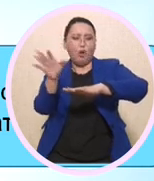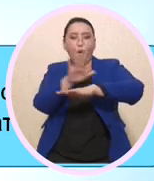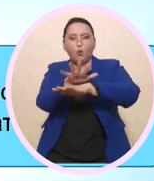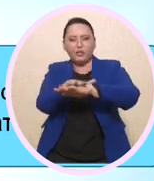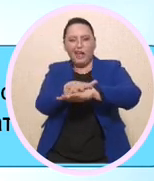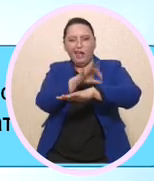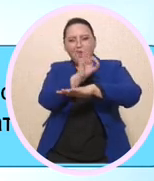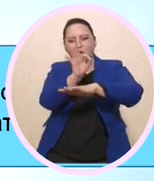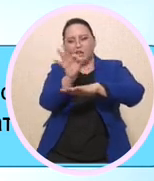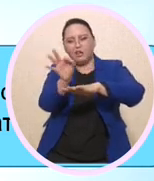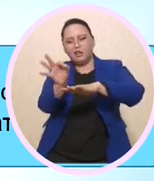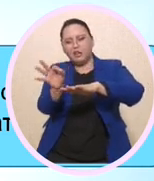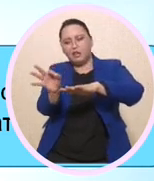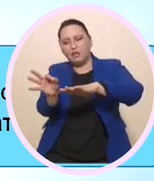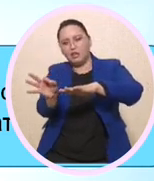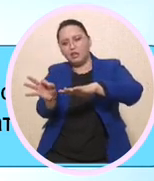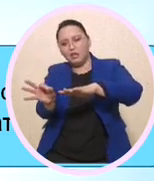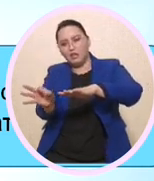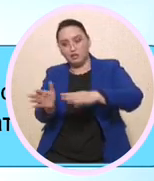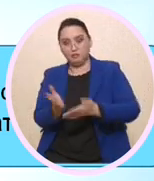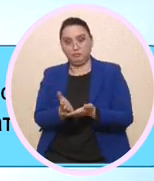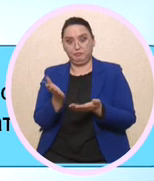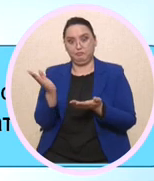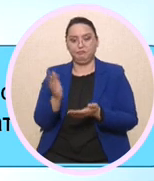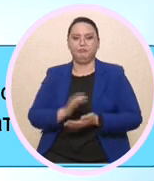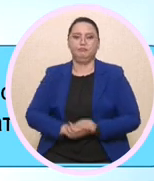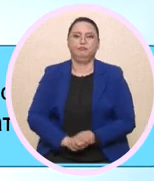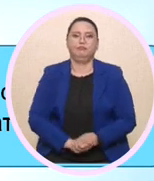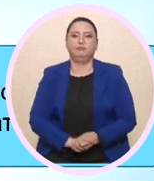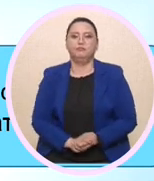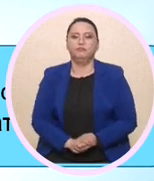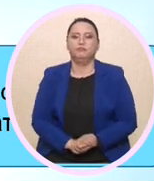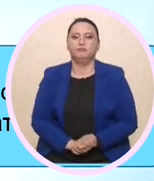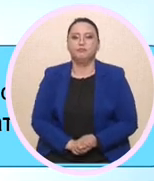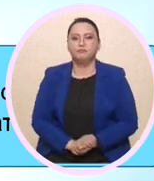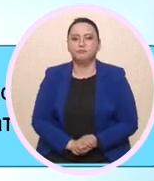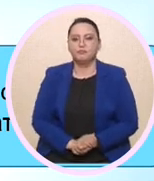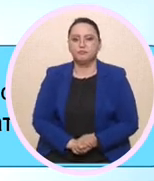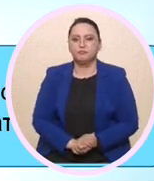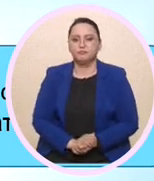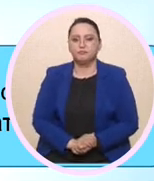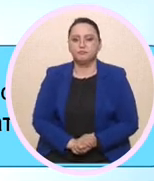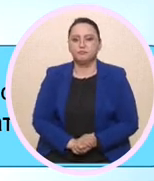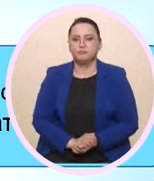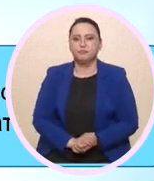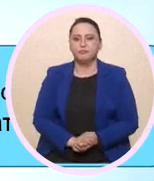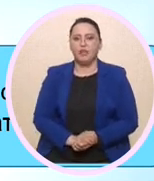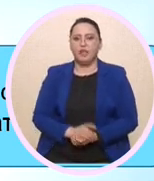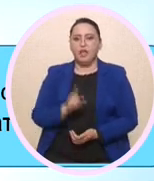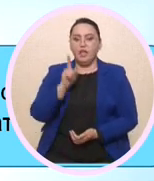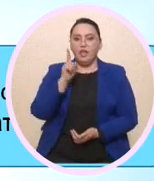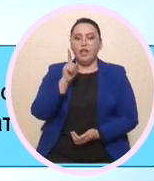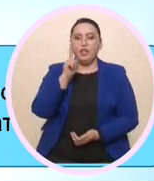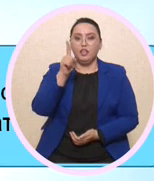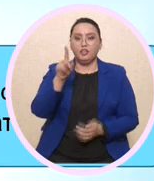өглөөний мандах нарнаас жаргах наран хүртэл нэг өдрийн наран доор дэнзэн өвгний нэг насны